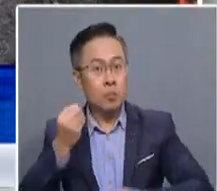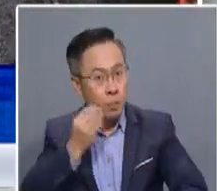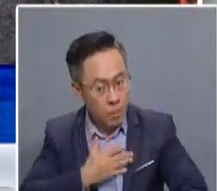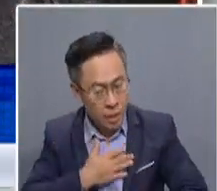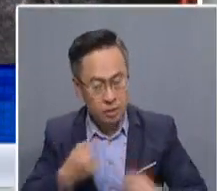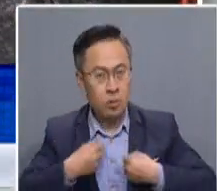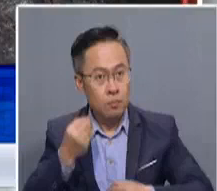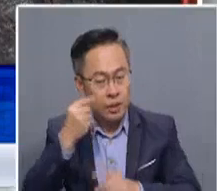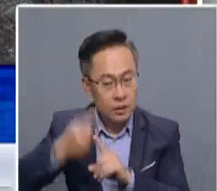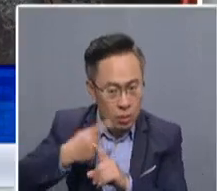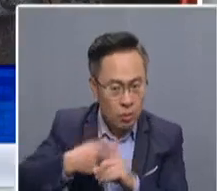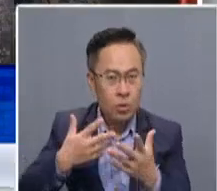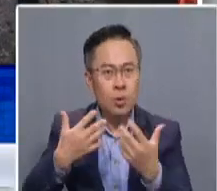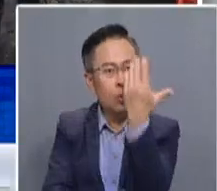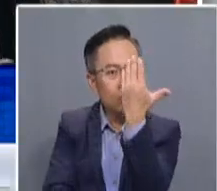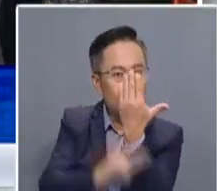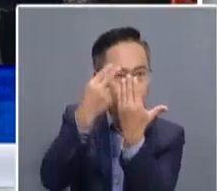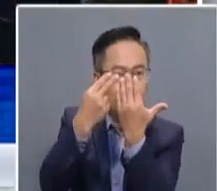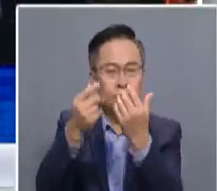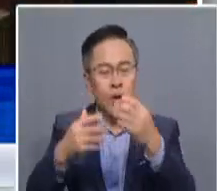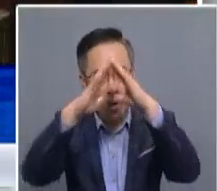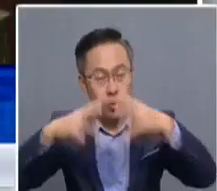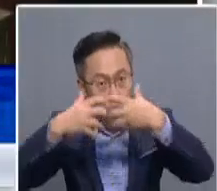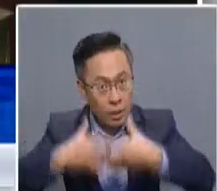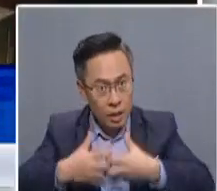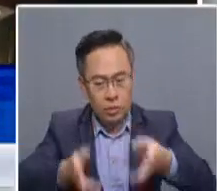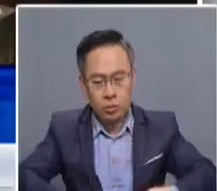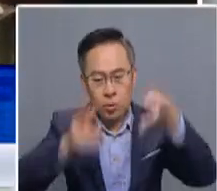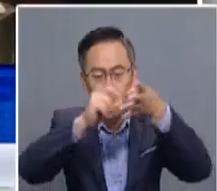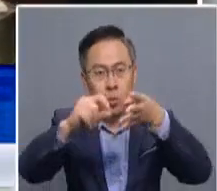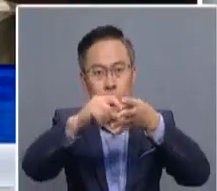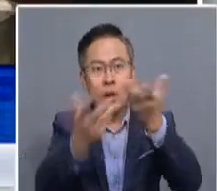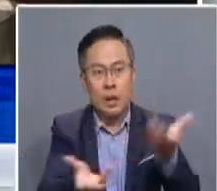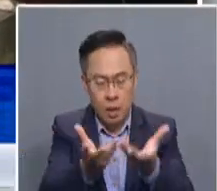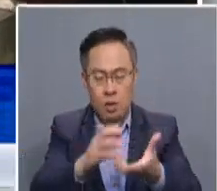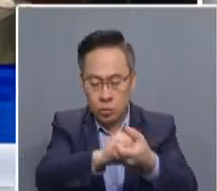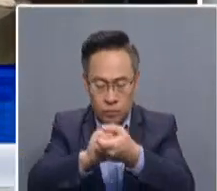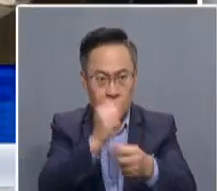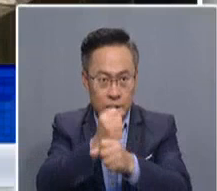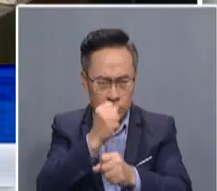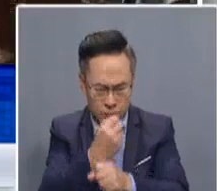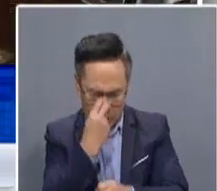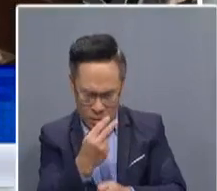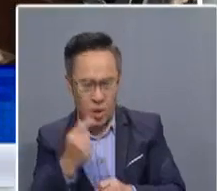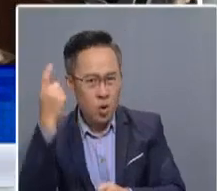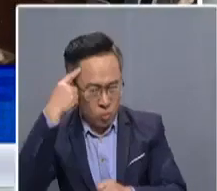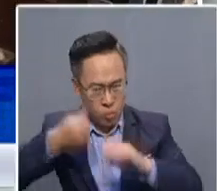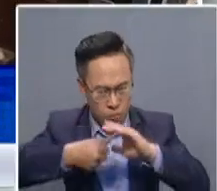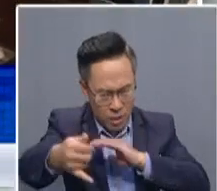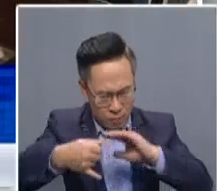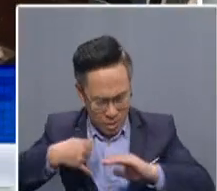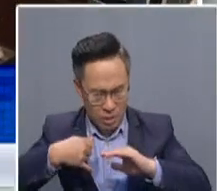ดมิเนียมเจ้าของกิจการเจ้าของโรงงานต้องแจ้งนะครับอันนี้ถ้าเราไม่ร่วมมือกันเนี่ย การควบคุมโรคก็จะเป็นได้ความยากลำบาก